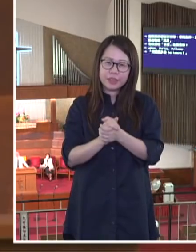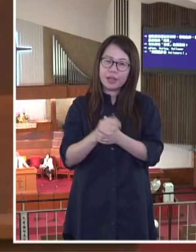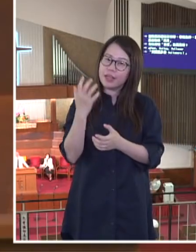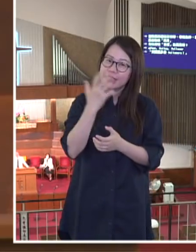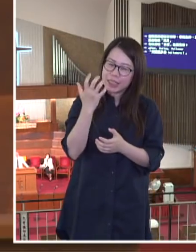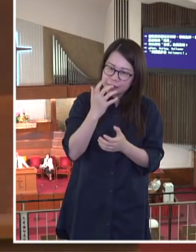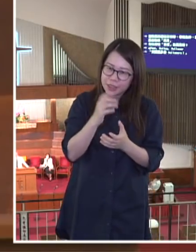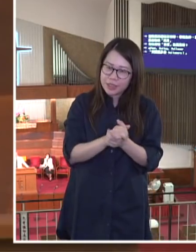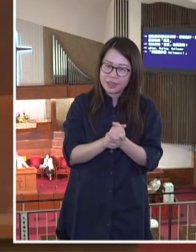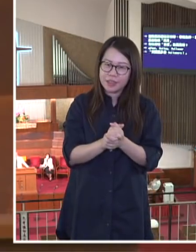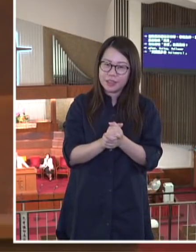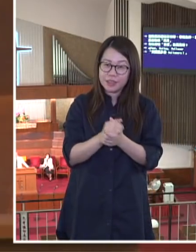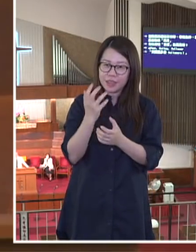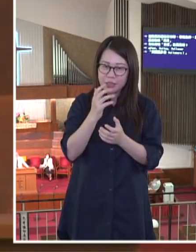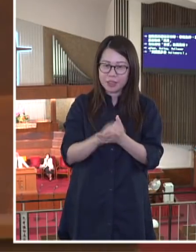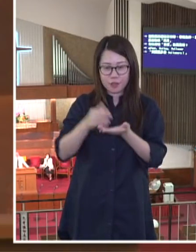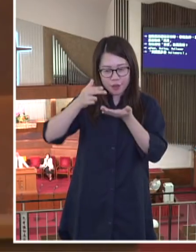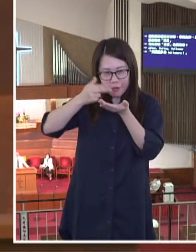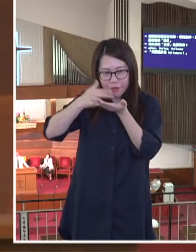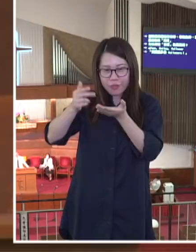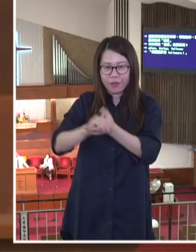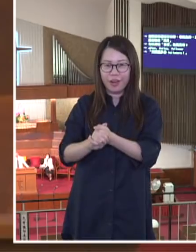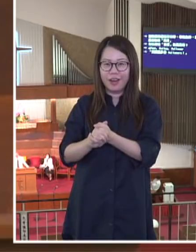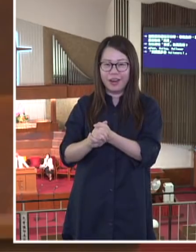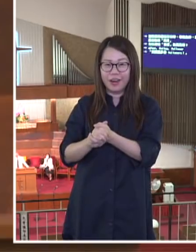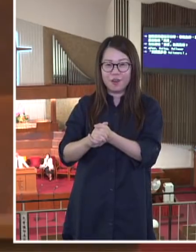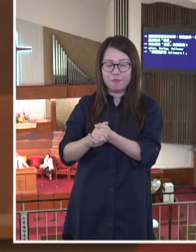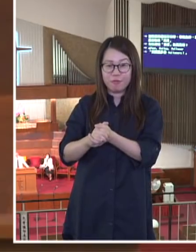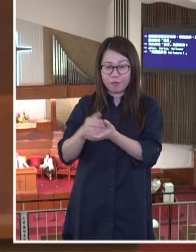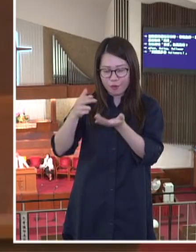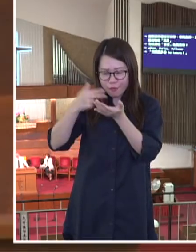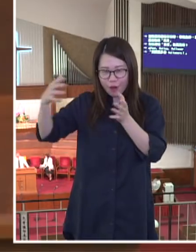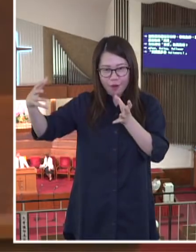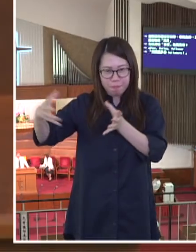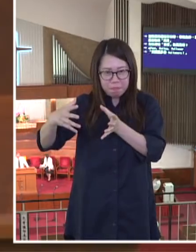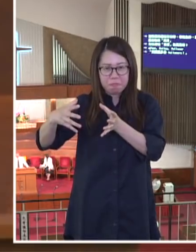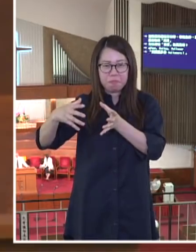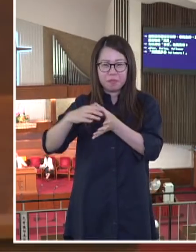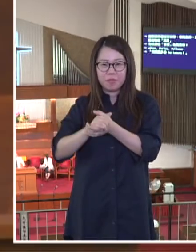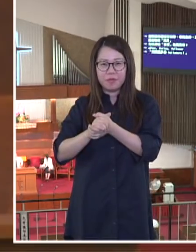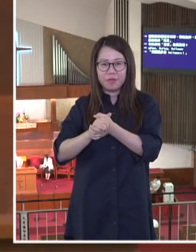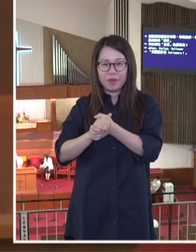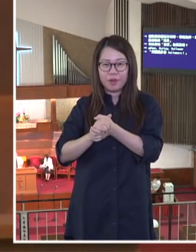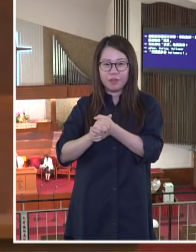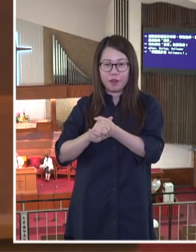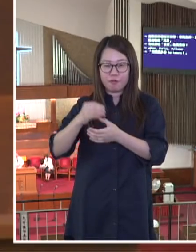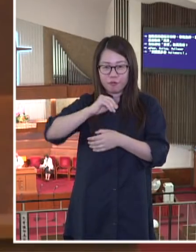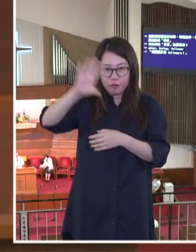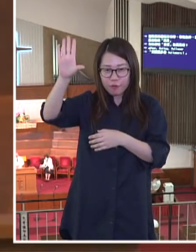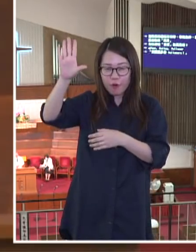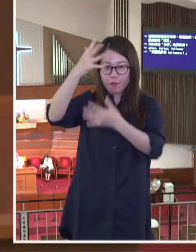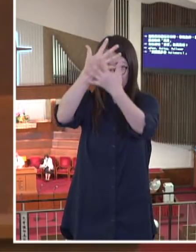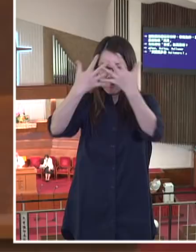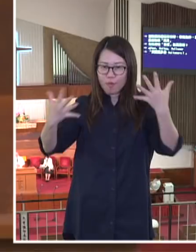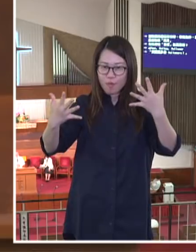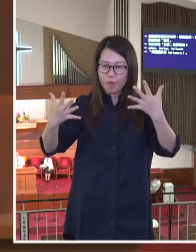即係喂 follow 下我啦，即係去即係 at 落去啦，即係啊真係喎，即係原來最近我又睇電視咧，